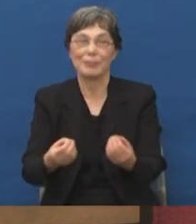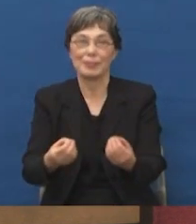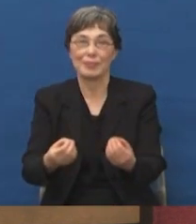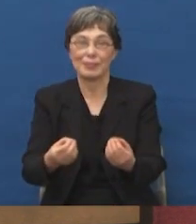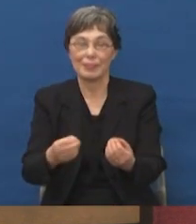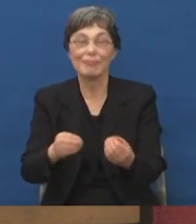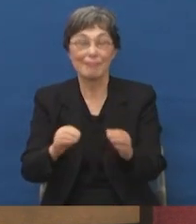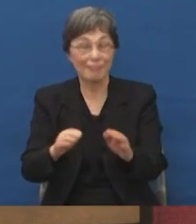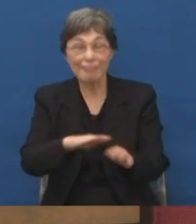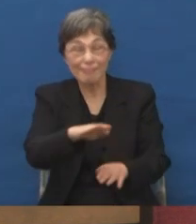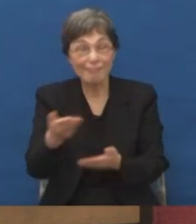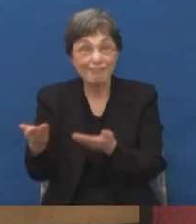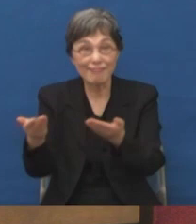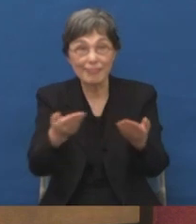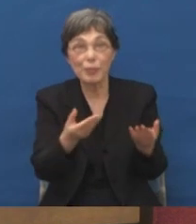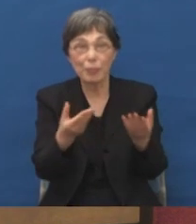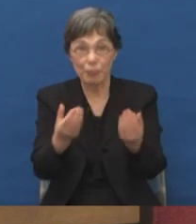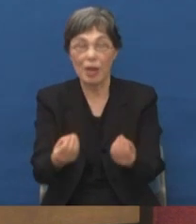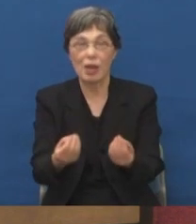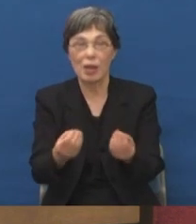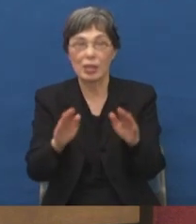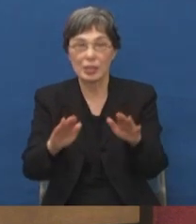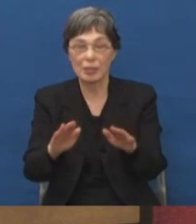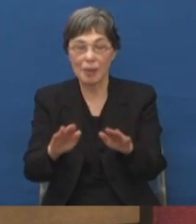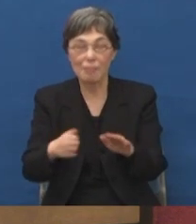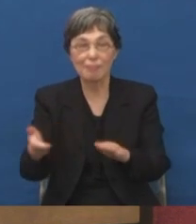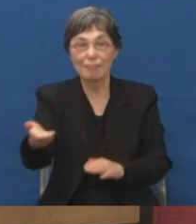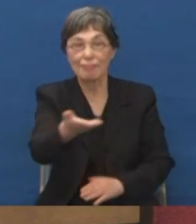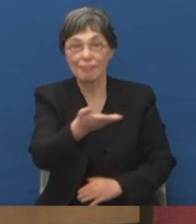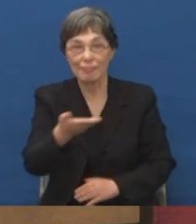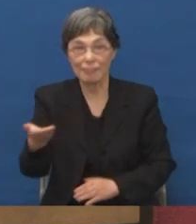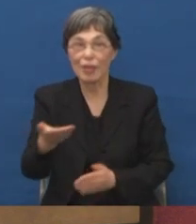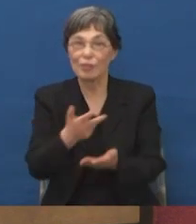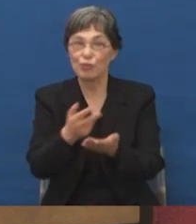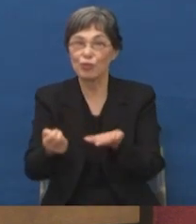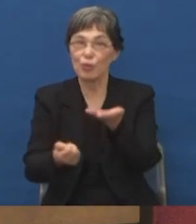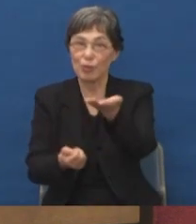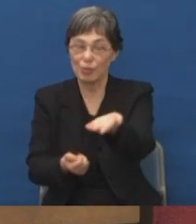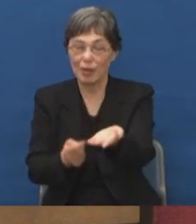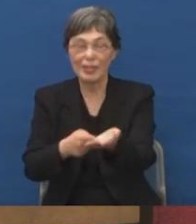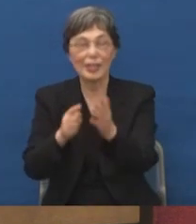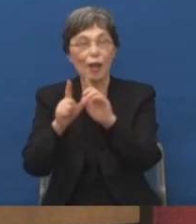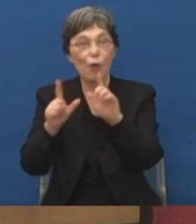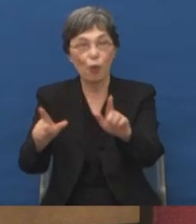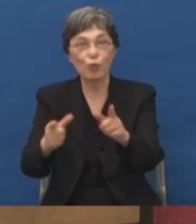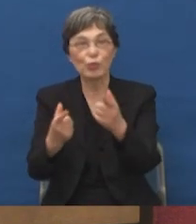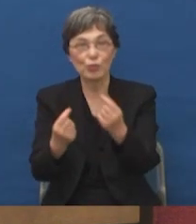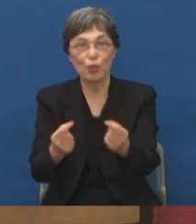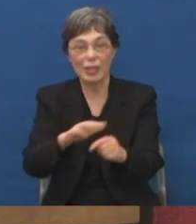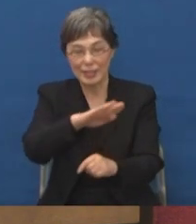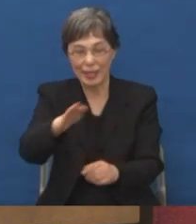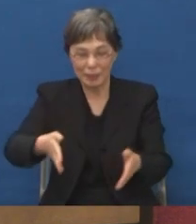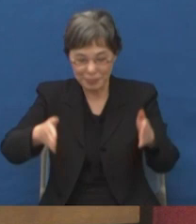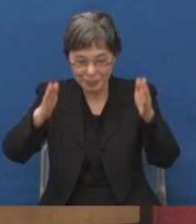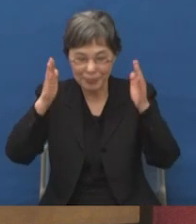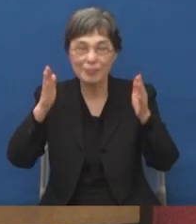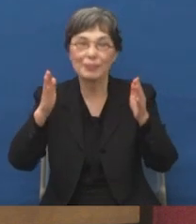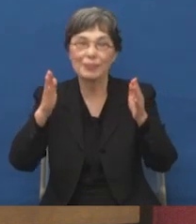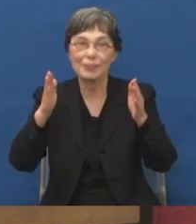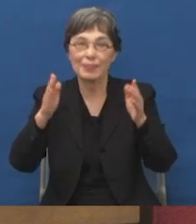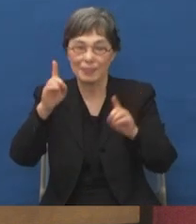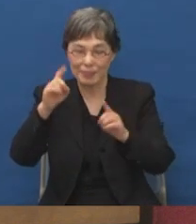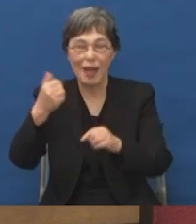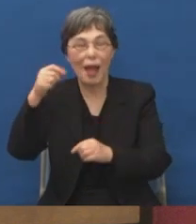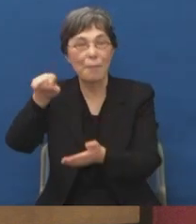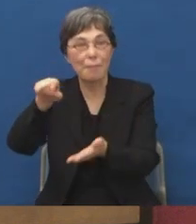ちに評決を取りましたところ、ただいまお手元に配布してあります委員会報告書のとおり、全会一致をもっていずれも原案